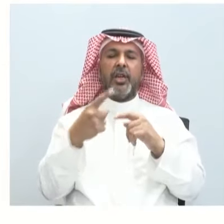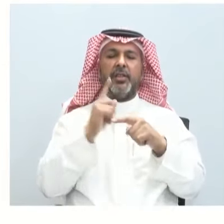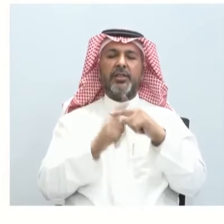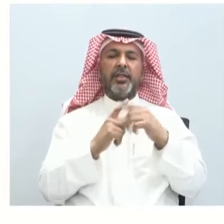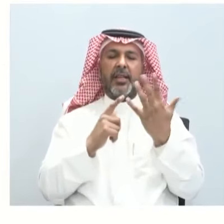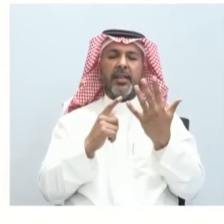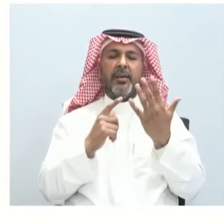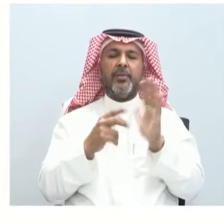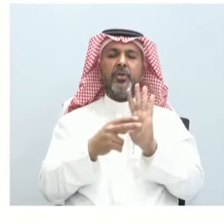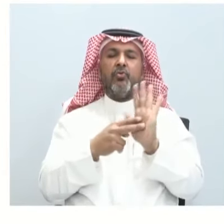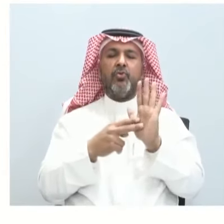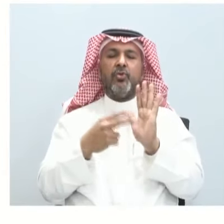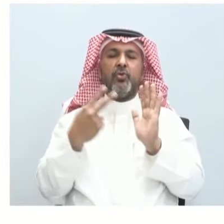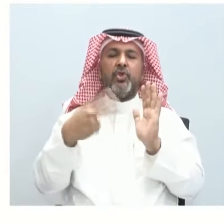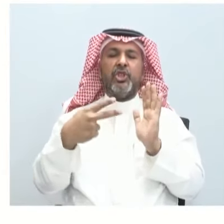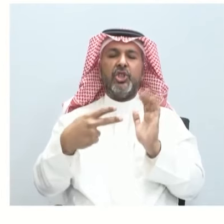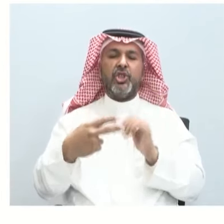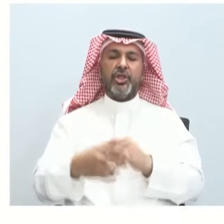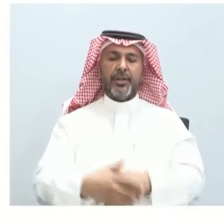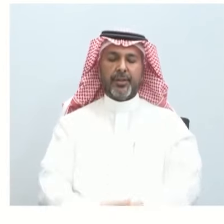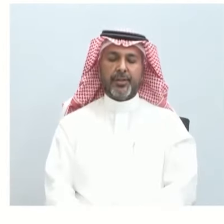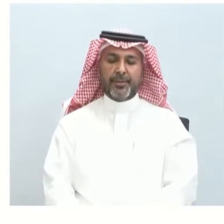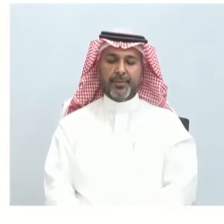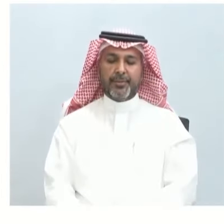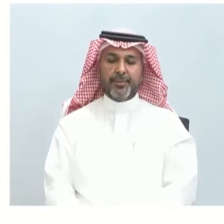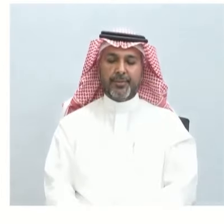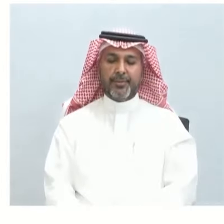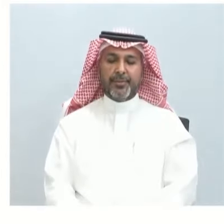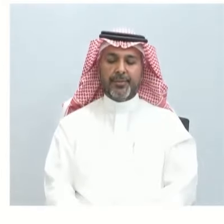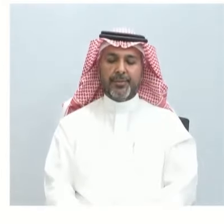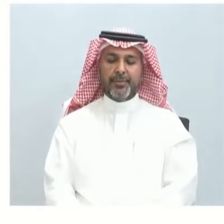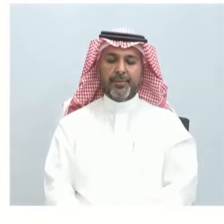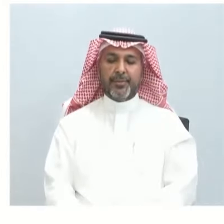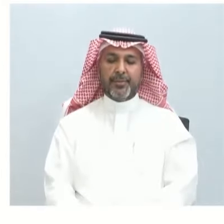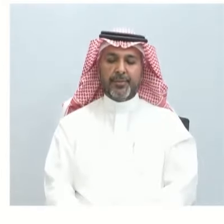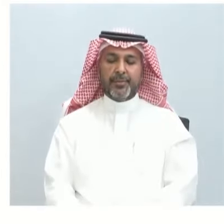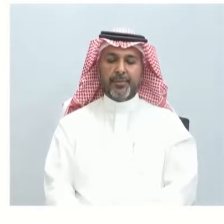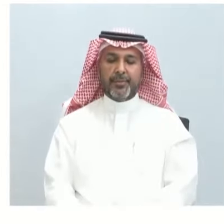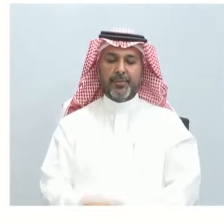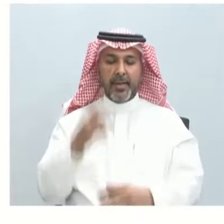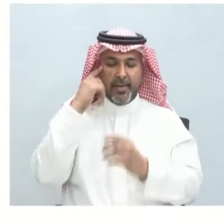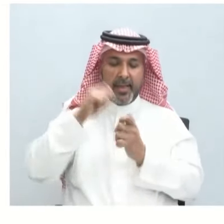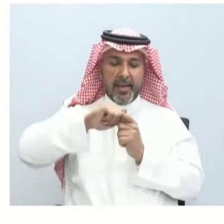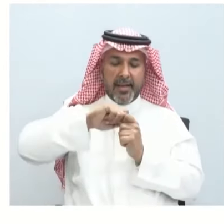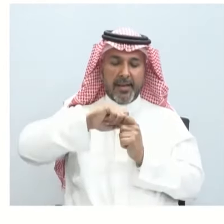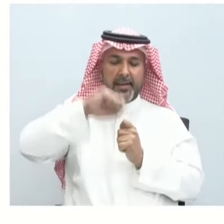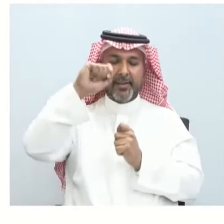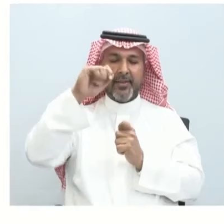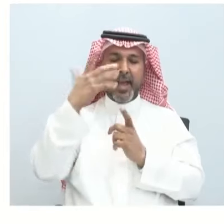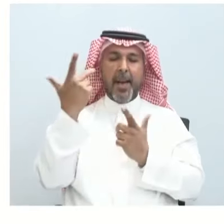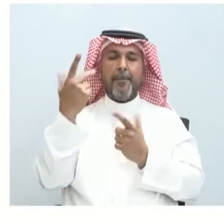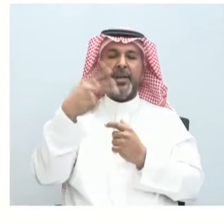يصبح الناتج 15 زائد خمسه اذا يساوي 20 بوصه اذا ارتفاع هذا